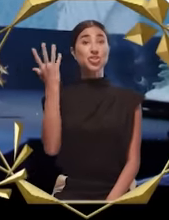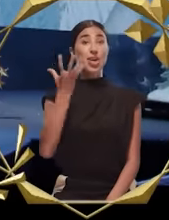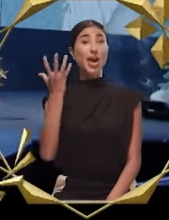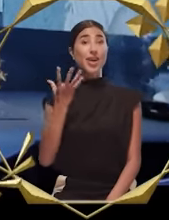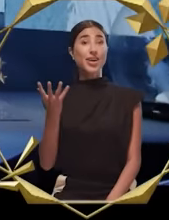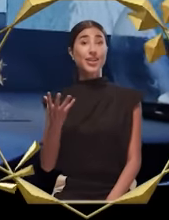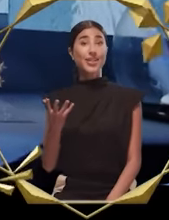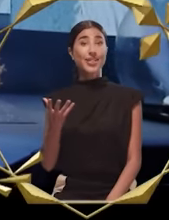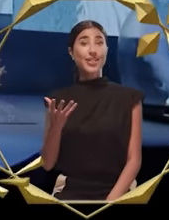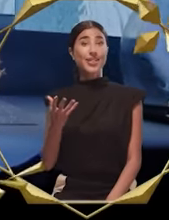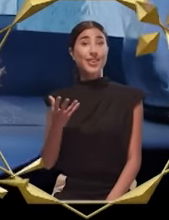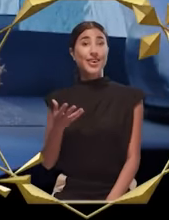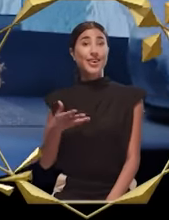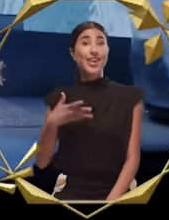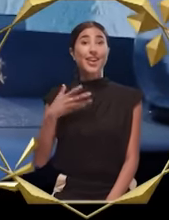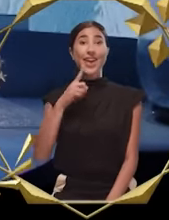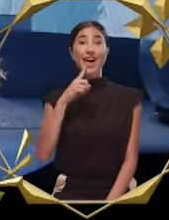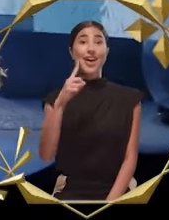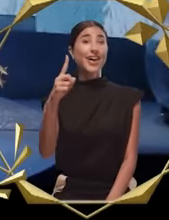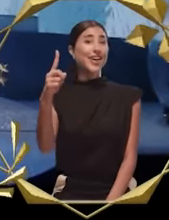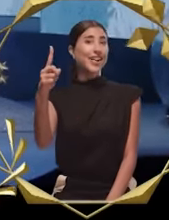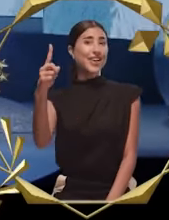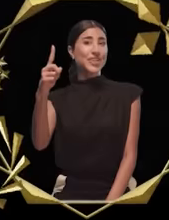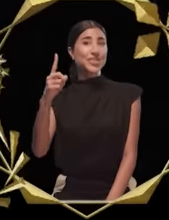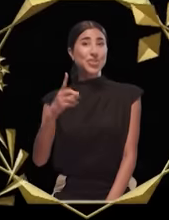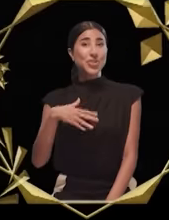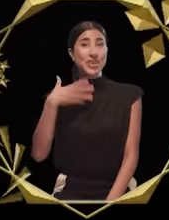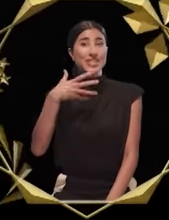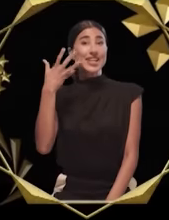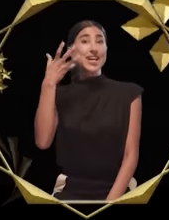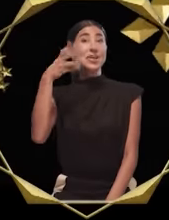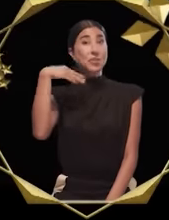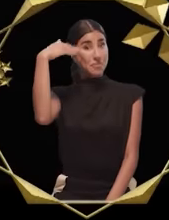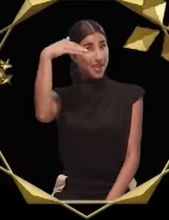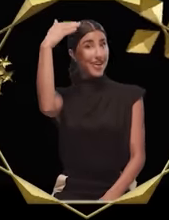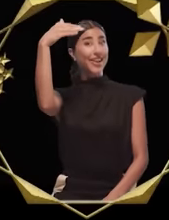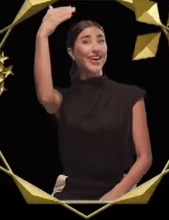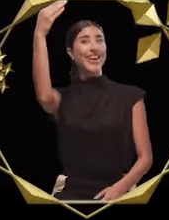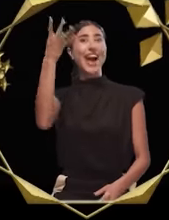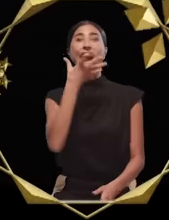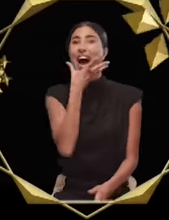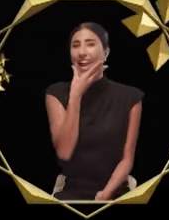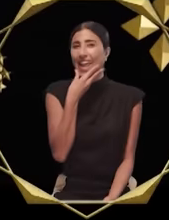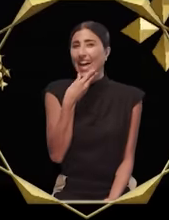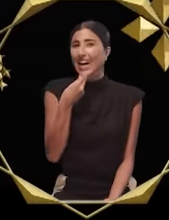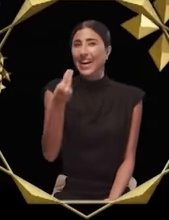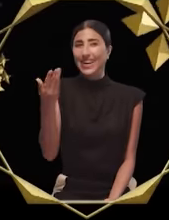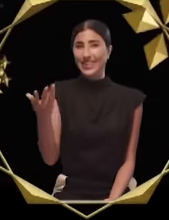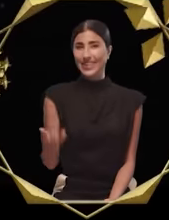كلنا شيء إلا شيء نصير به